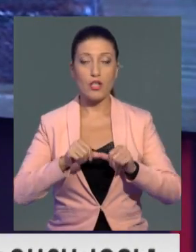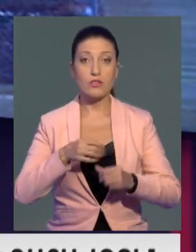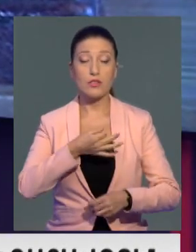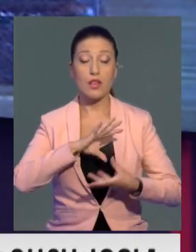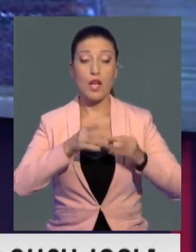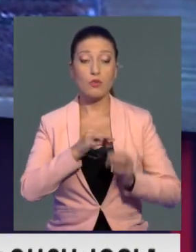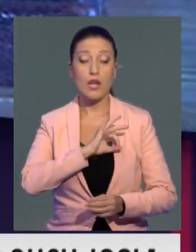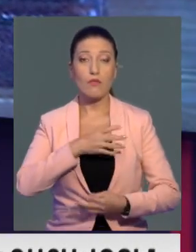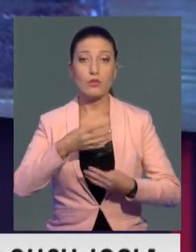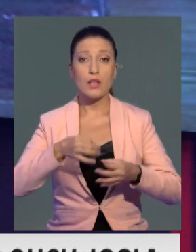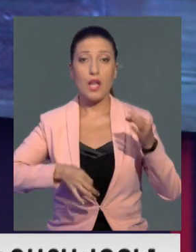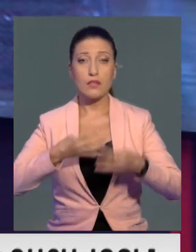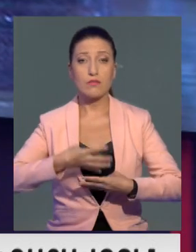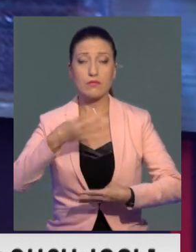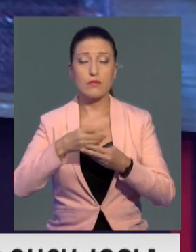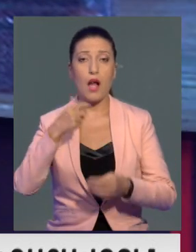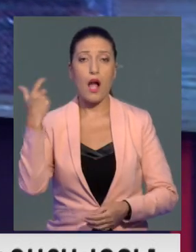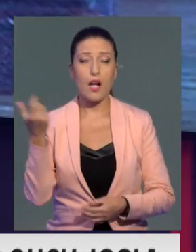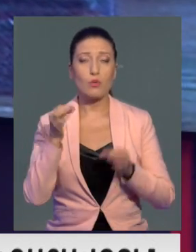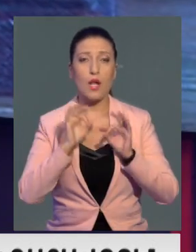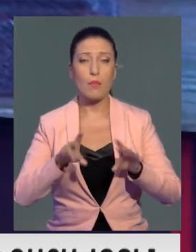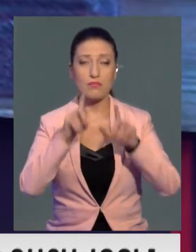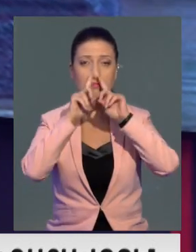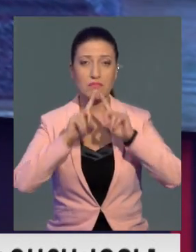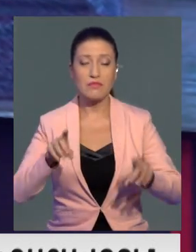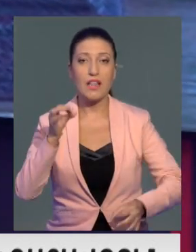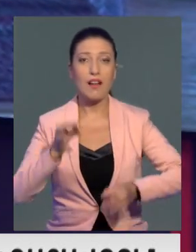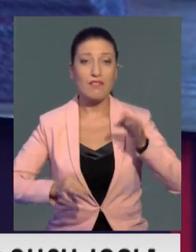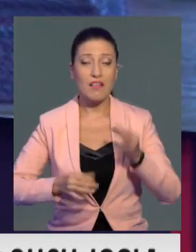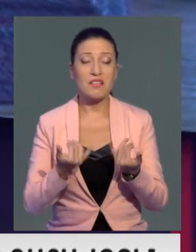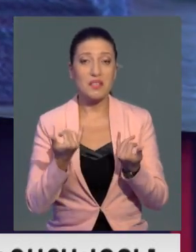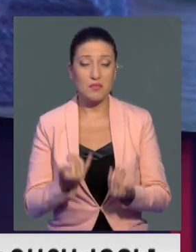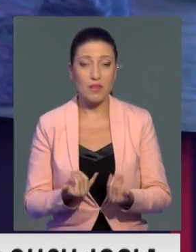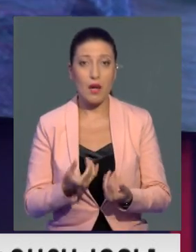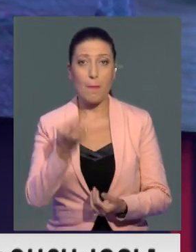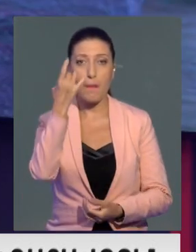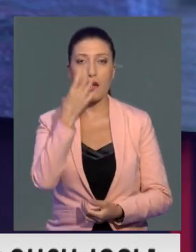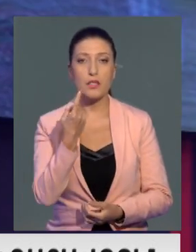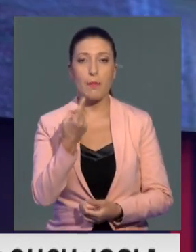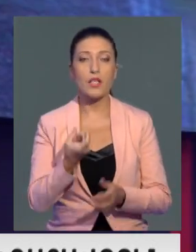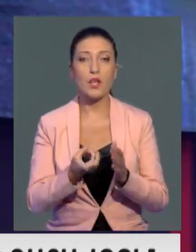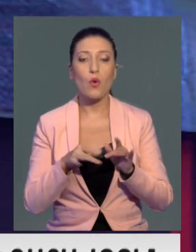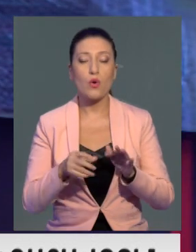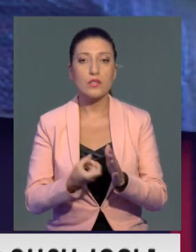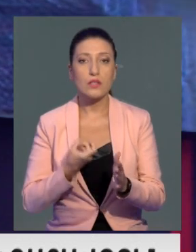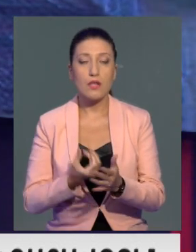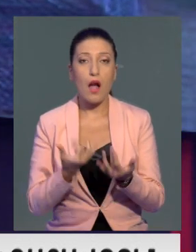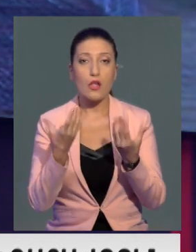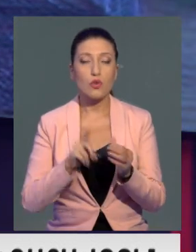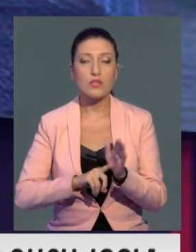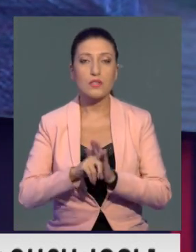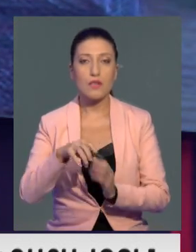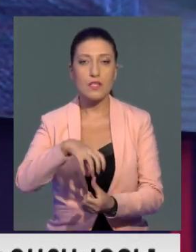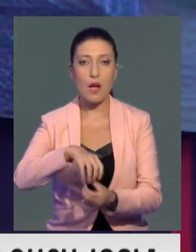դատարանում ընթանում է անկախության պատմության ամենաաննախադեպ դատավարություններից մեկը։ Մարտի 1-ի գործի քննությունը այսօր սկսվել է սահմանադրական